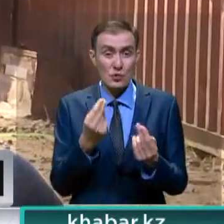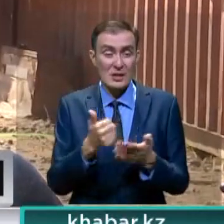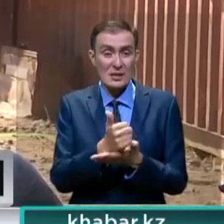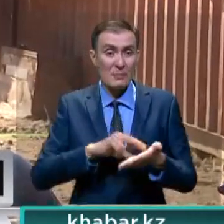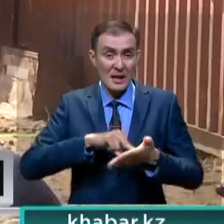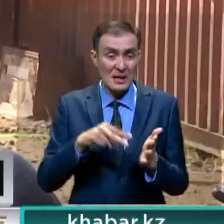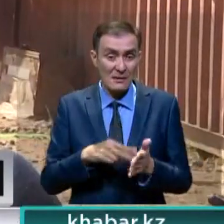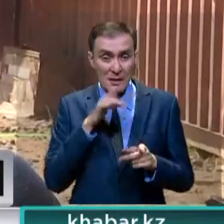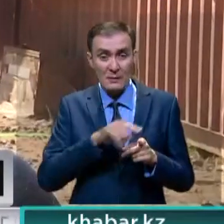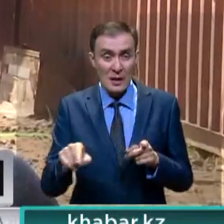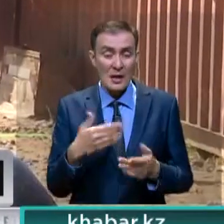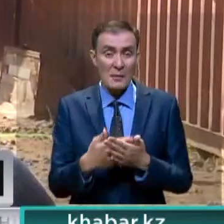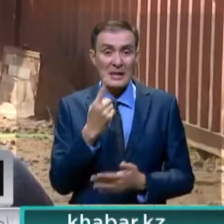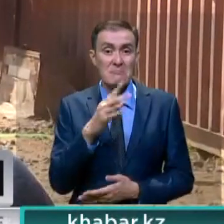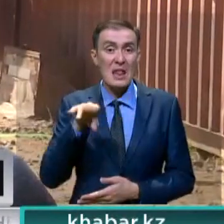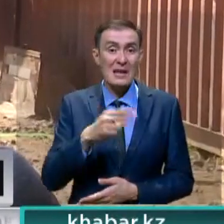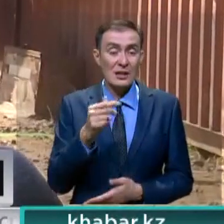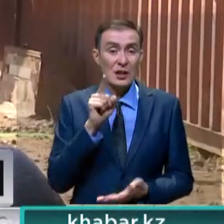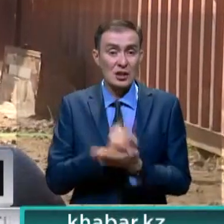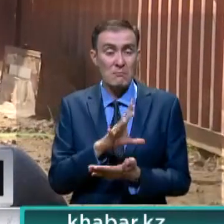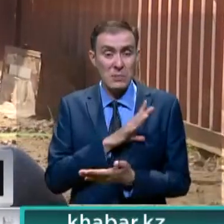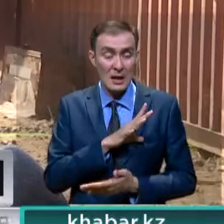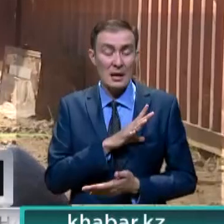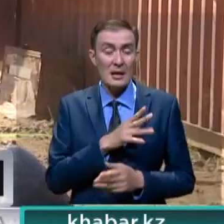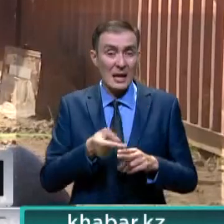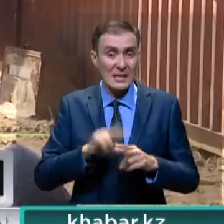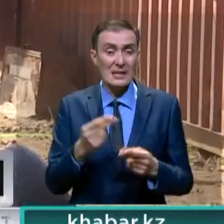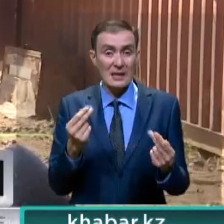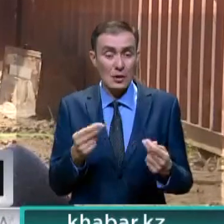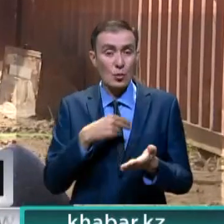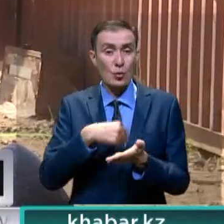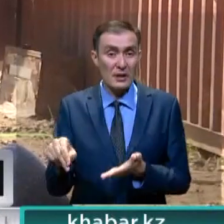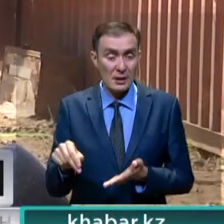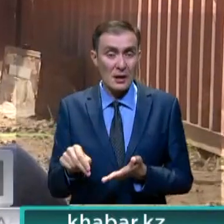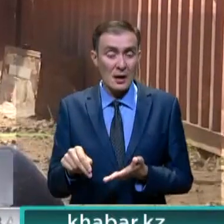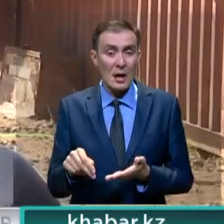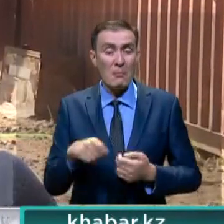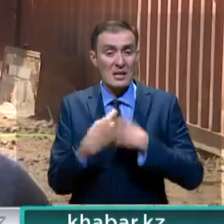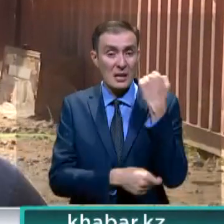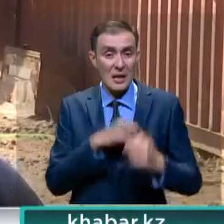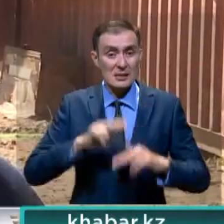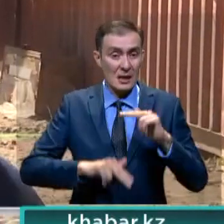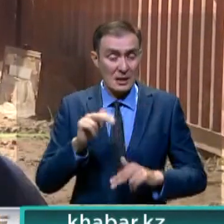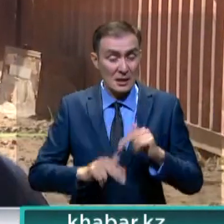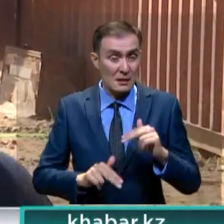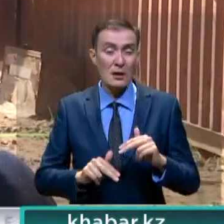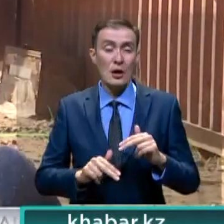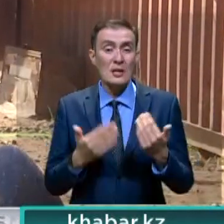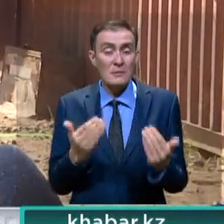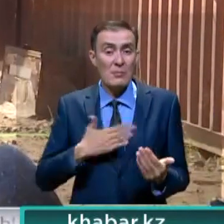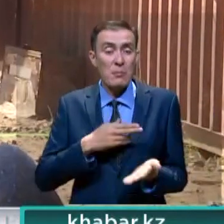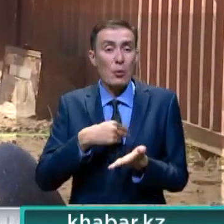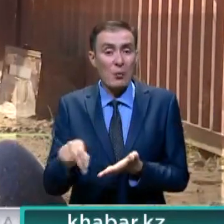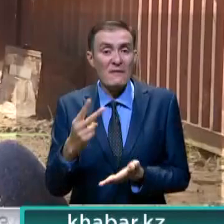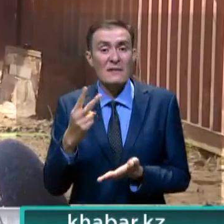заложен был на этот период, допустим, миллиард тенге, и мы должны были на миллиард тенге купить определенное количество строительных материалов, то мы